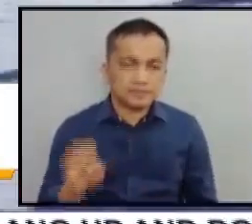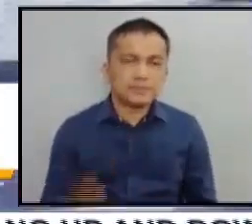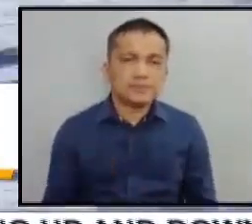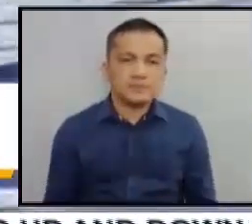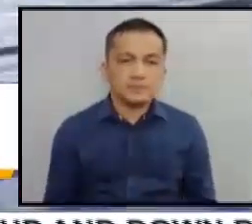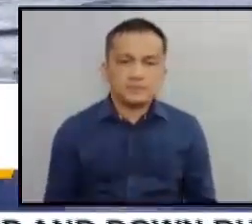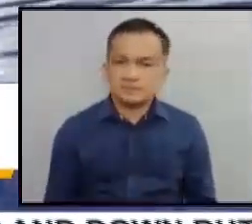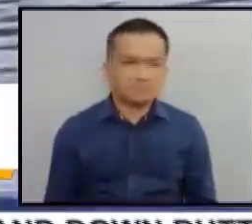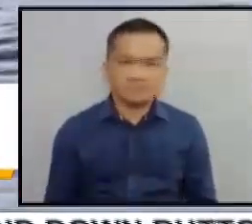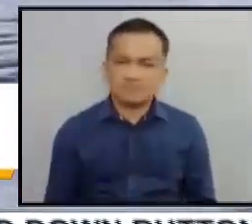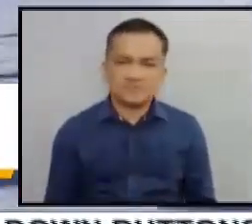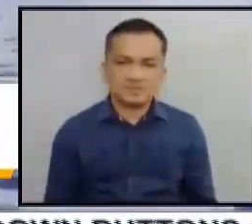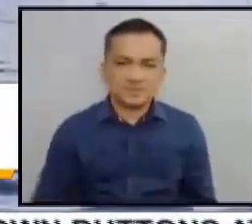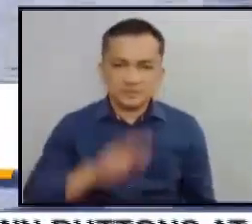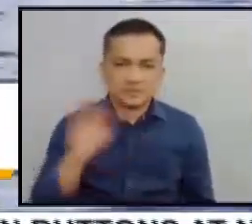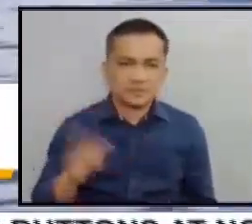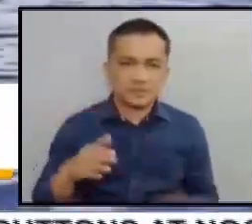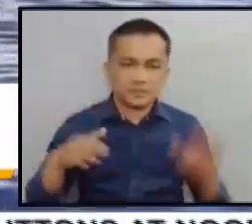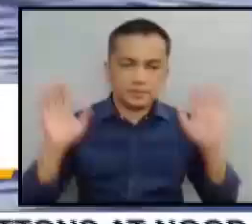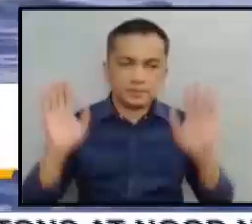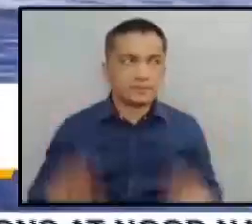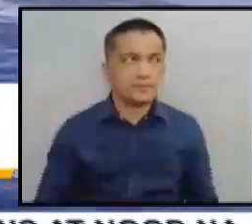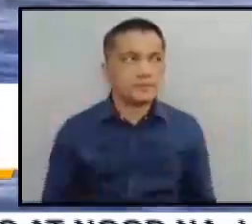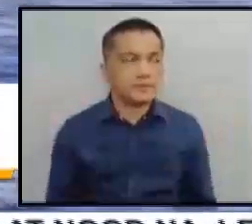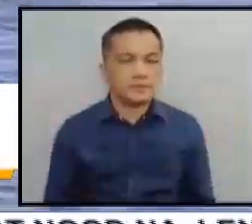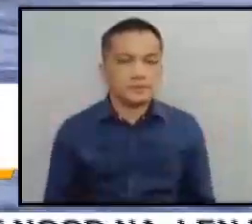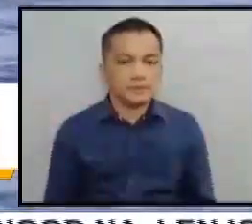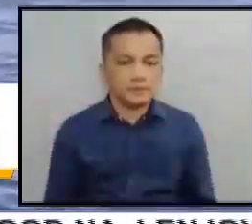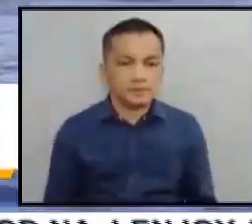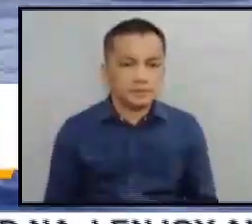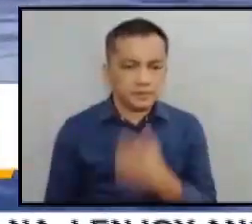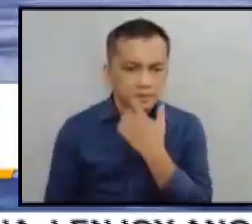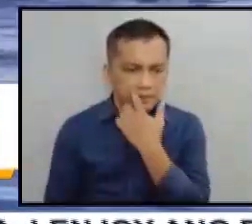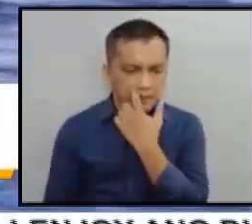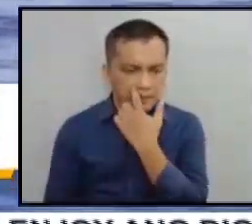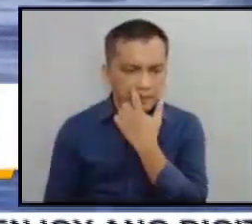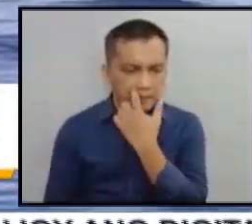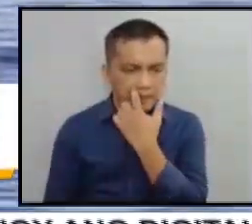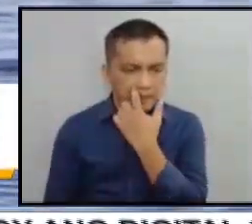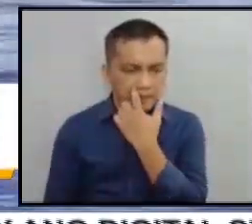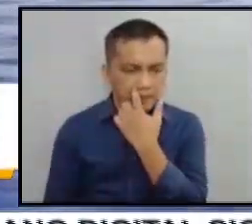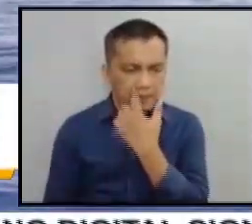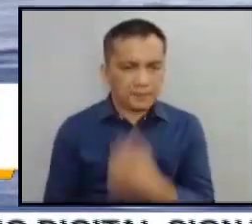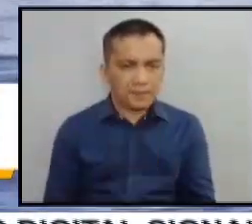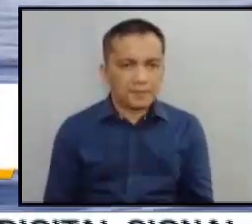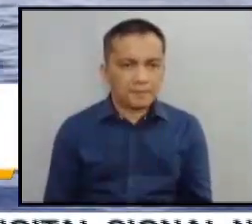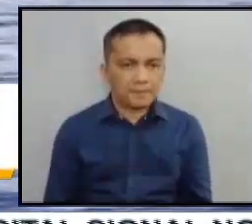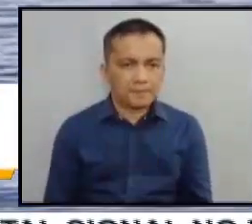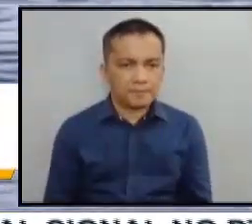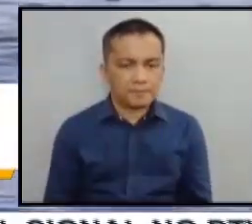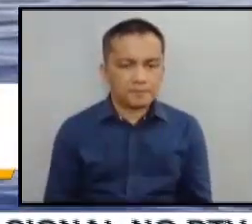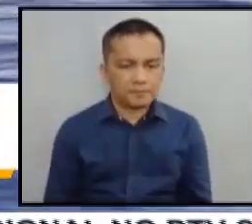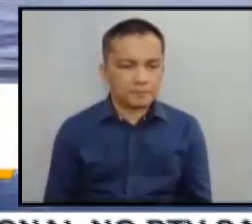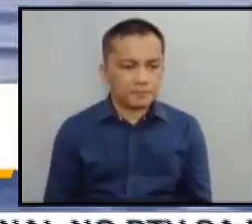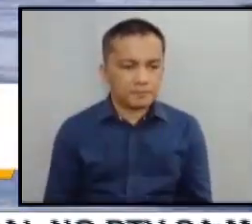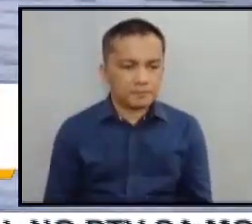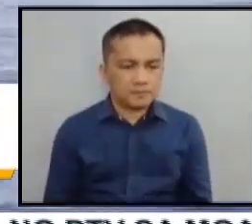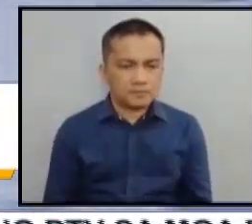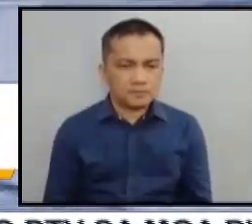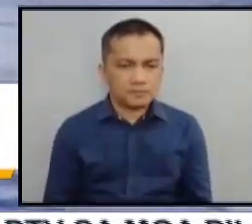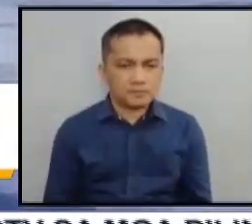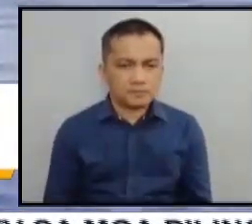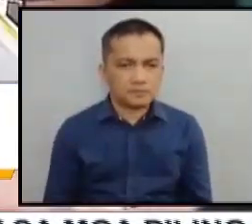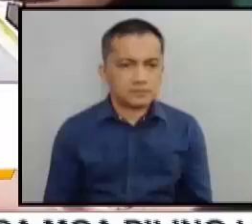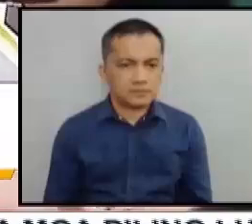ship. Kasabay nito ay binanatan din ni Trinidad ang China sa pagsasabing sila ang sumira sa kalikasan sa